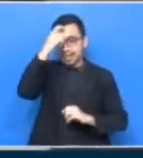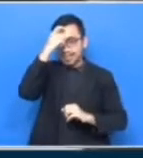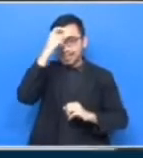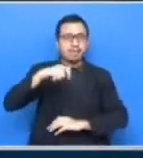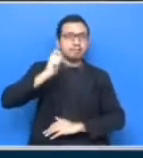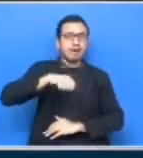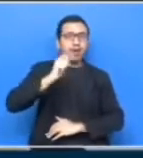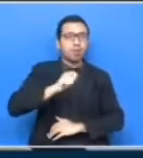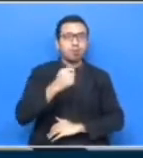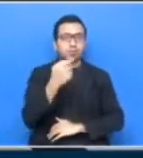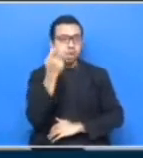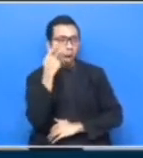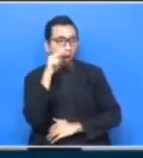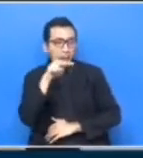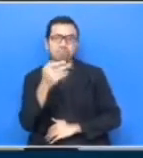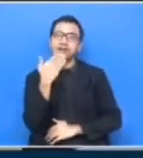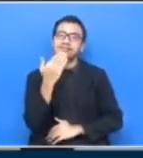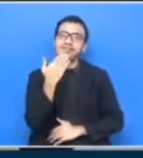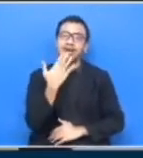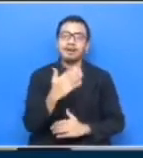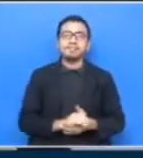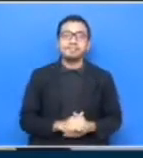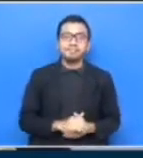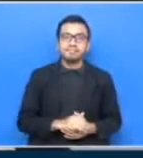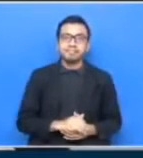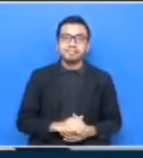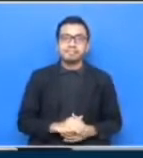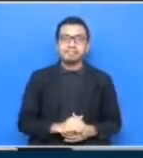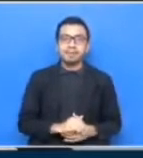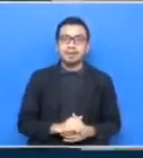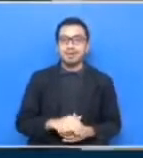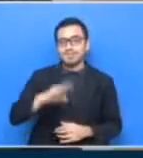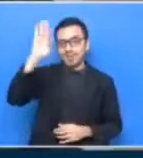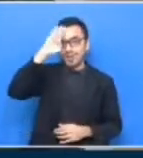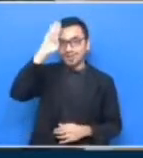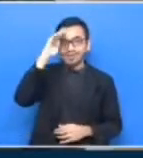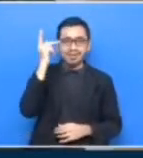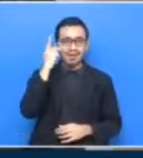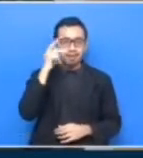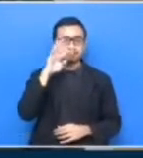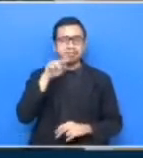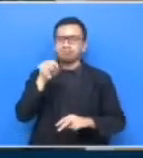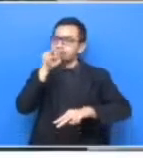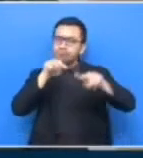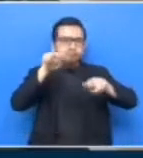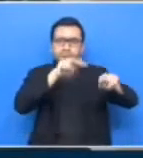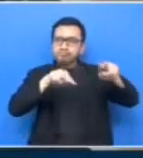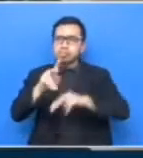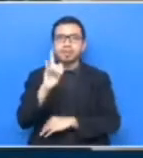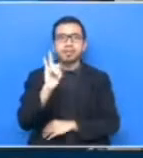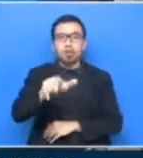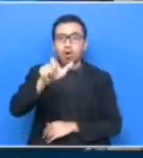ada penjagaan khusus yang tampak disekitar Rumah Sakit meski demikian petugas jaga tetap melakukan patroli serta pendataan bagi